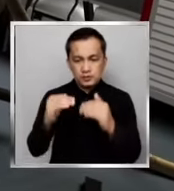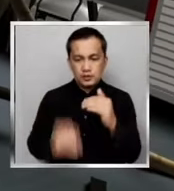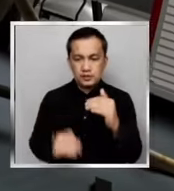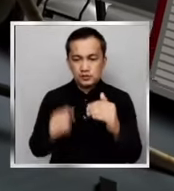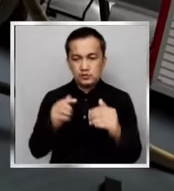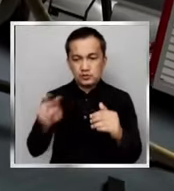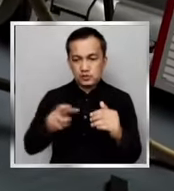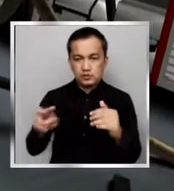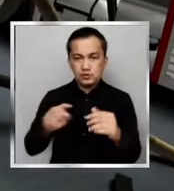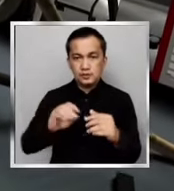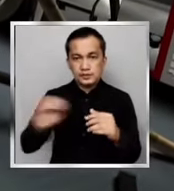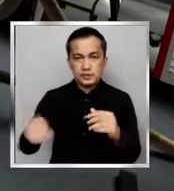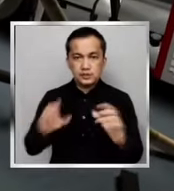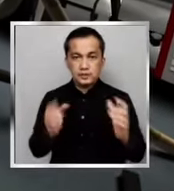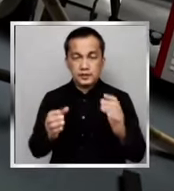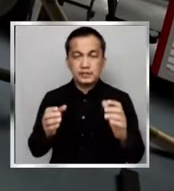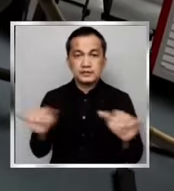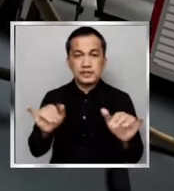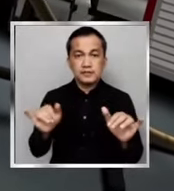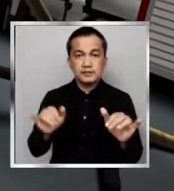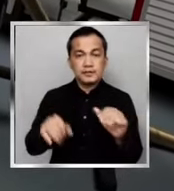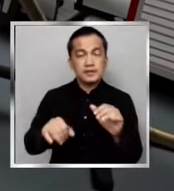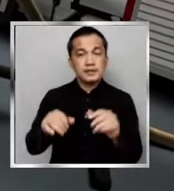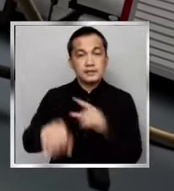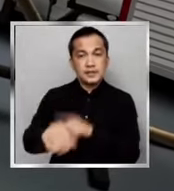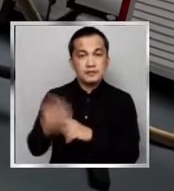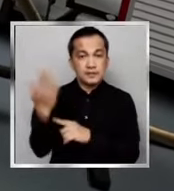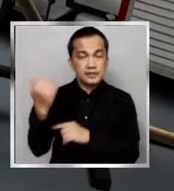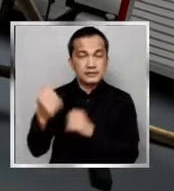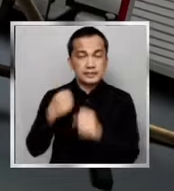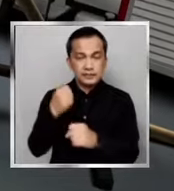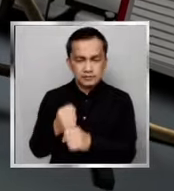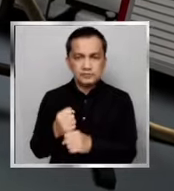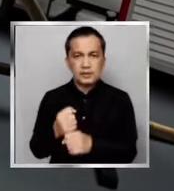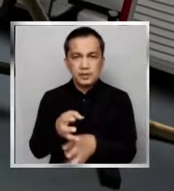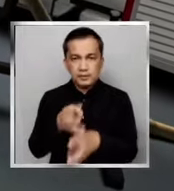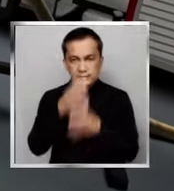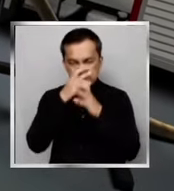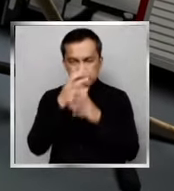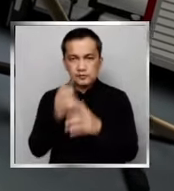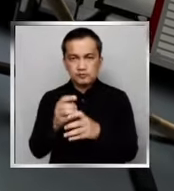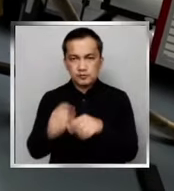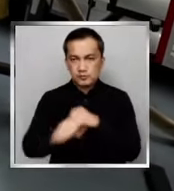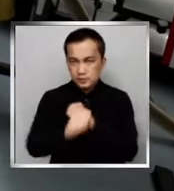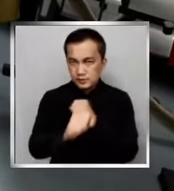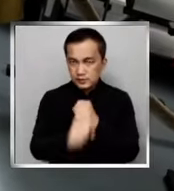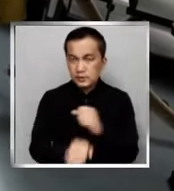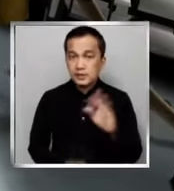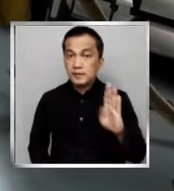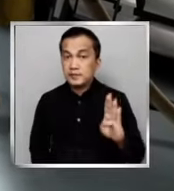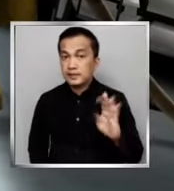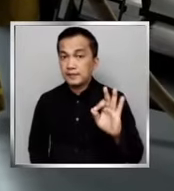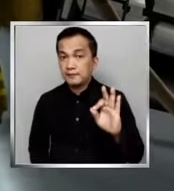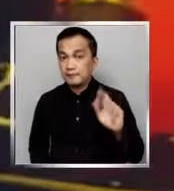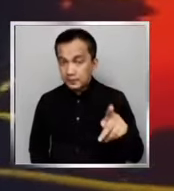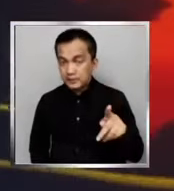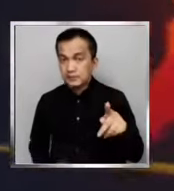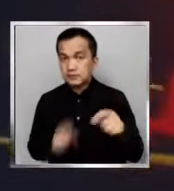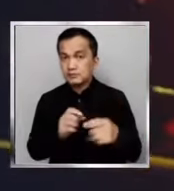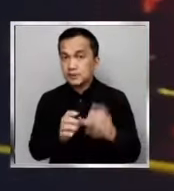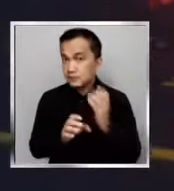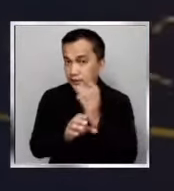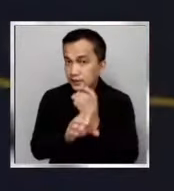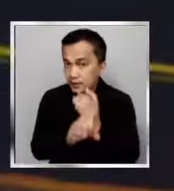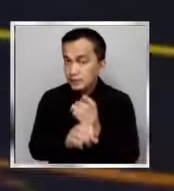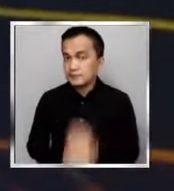sa kaparehong panahon noong 2022 maigting ang kampanya ng Bureau of fire protection para maging maingat yan